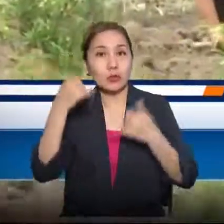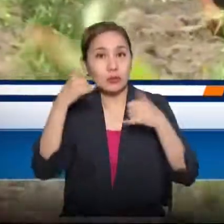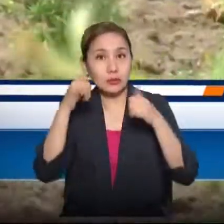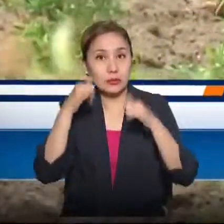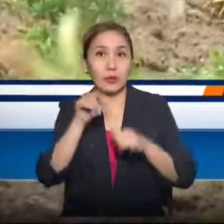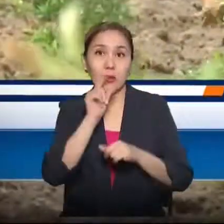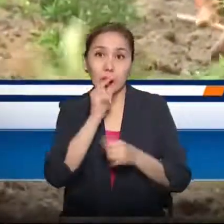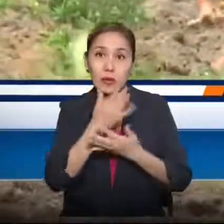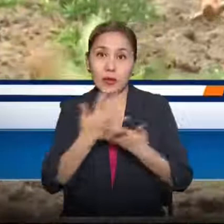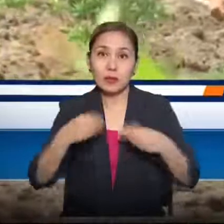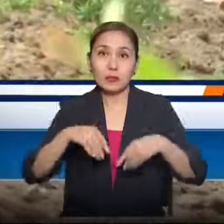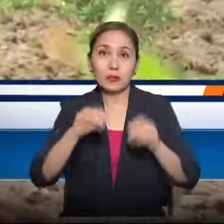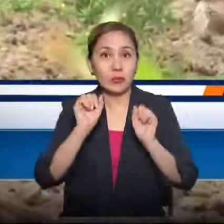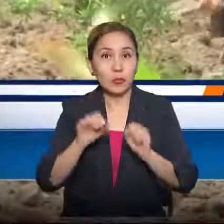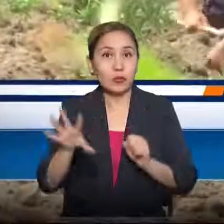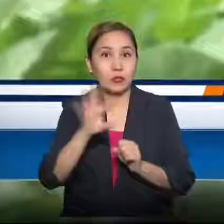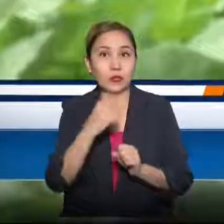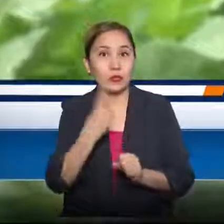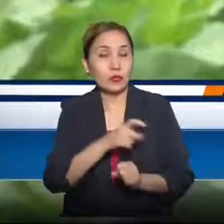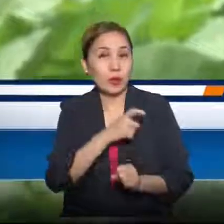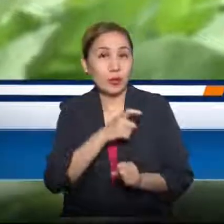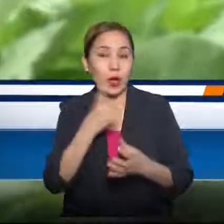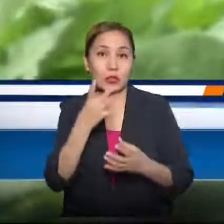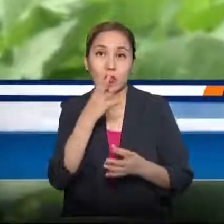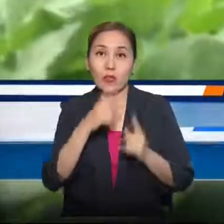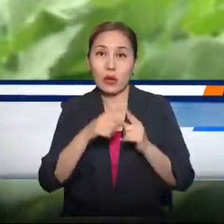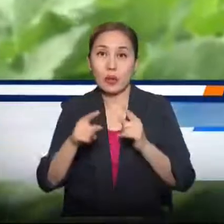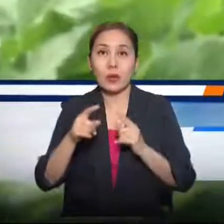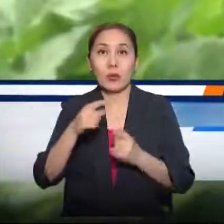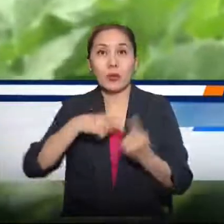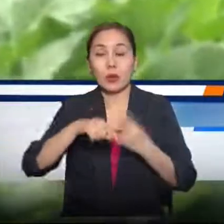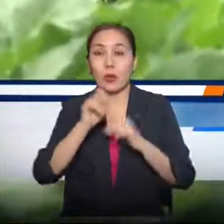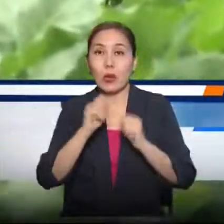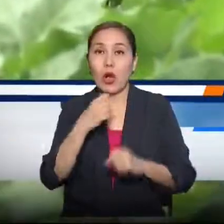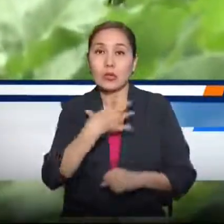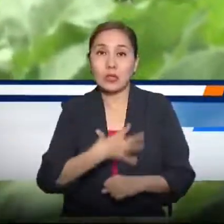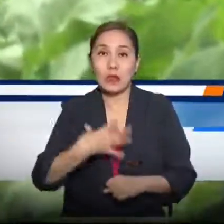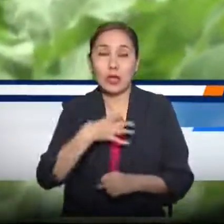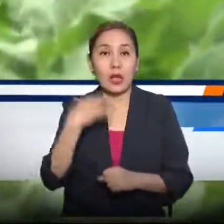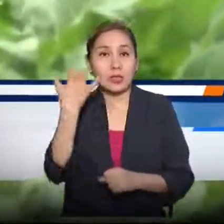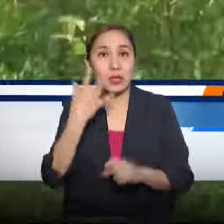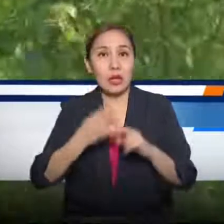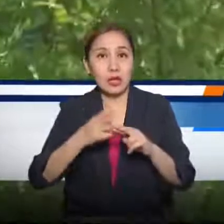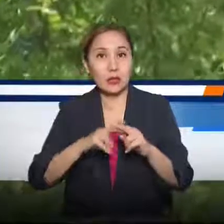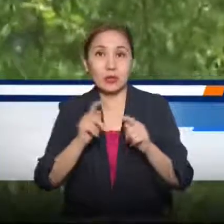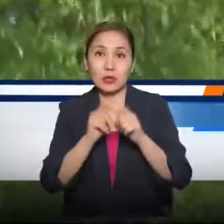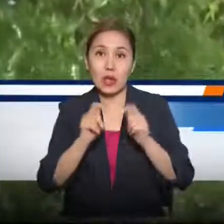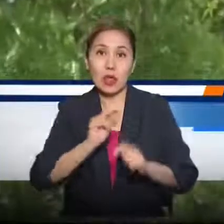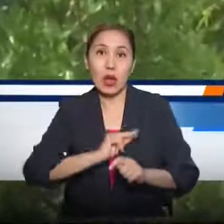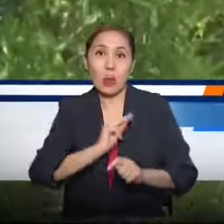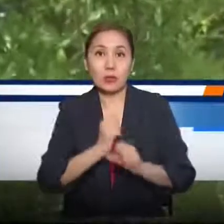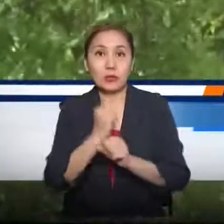и овощеводство. Фермер и одновременно успешный предприниматель говорит, что основная цель хозяйства – это создание рабочих